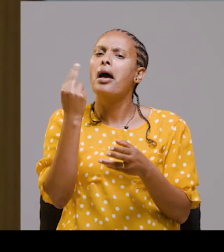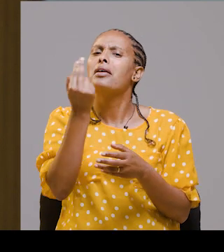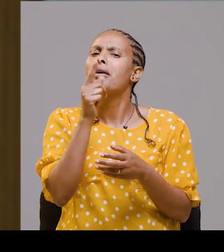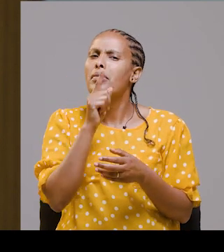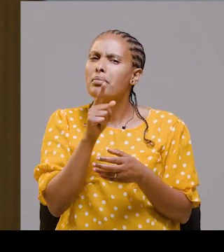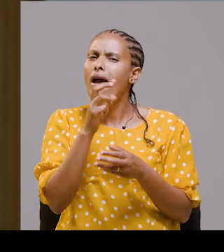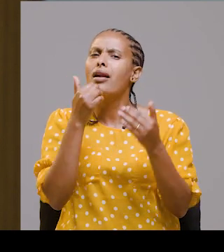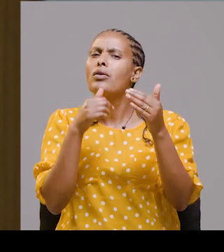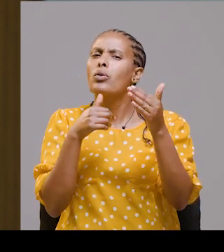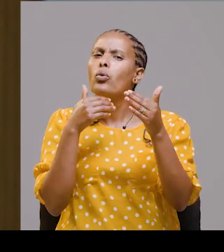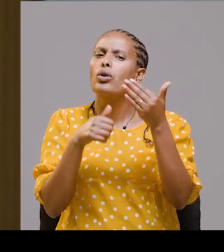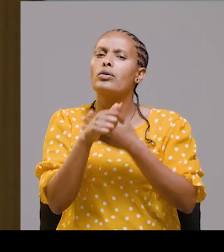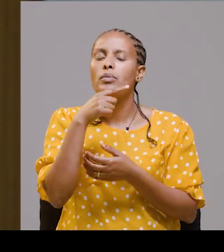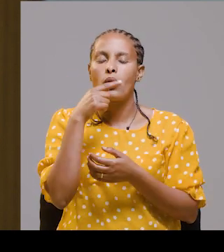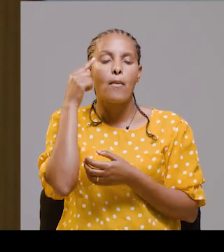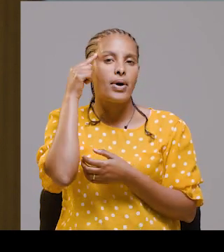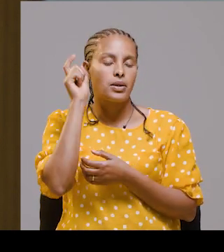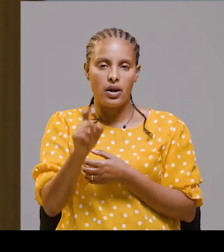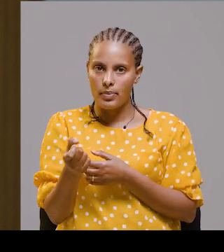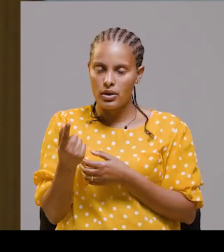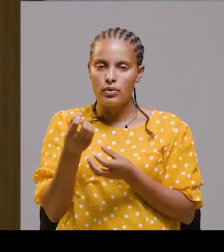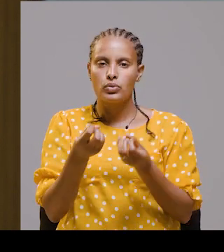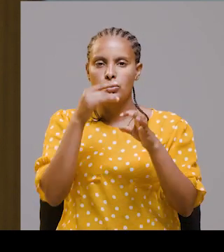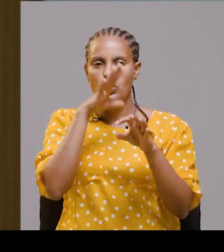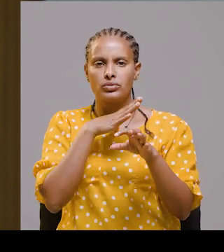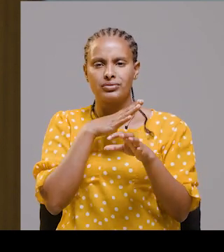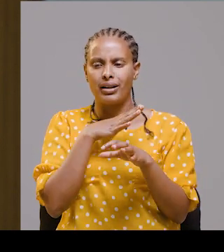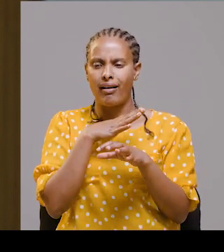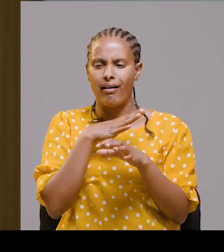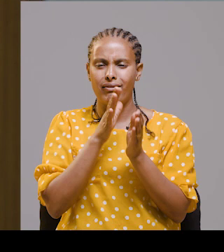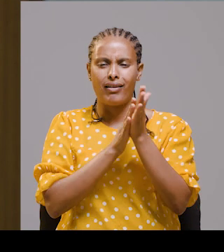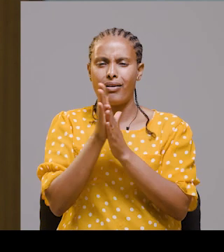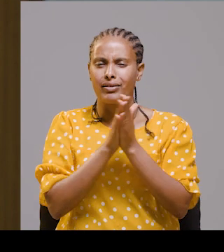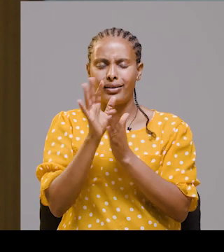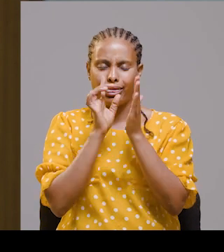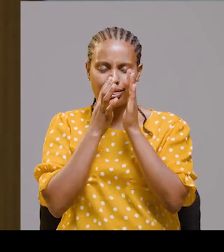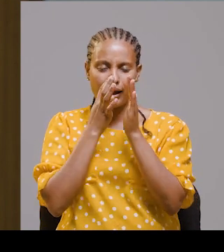ምን ያህል ነው ጉዳቱ የሚለውን ነገር ማሰብ ያስፈልጋል። አክቹዋሊ ብዙ ሰዎች ዲስከሬጅድ ይሆናሉ።